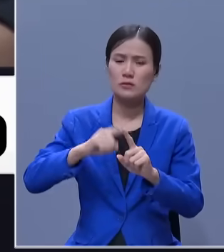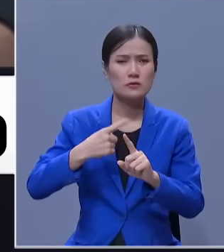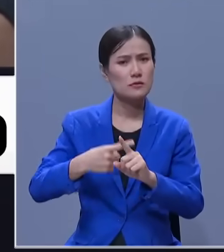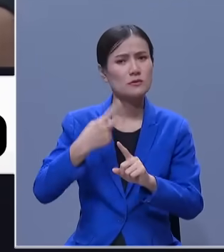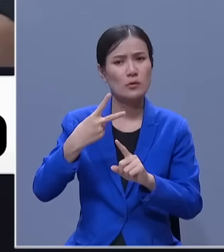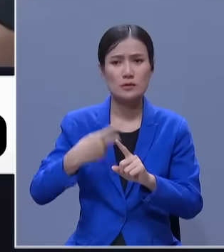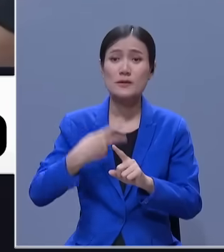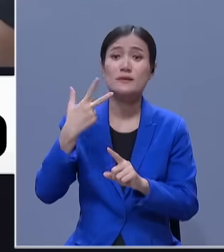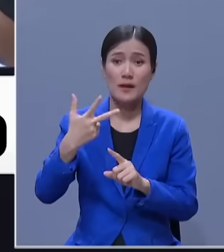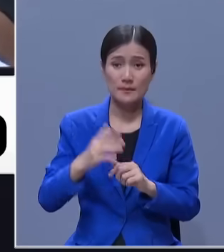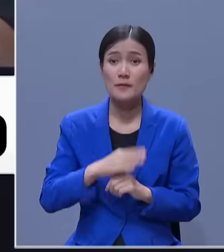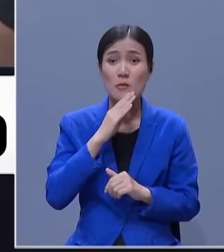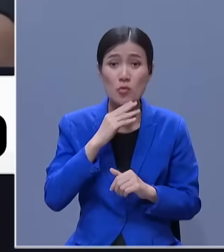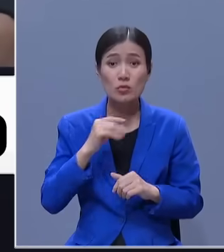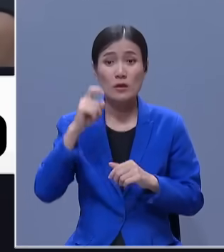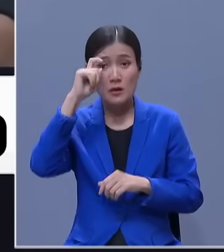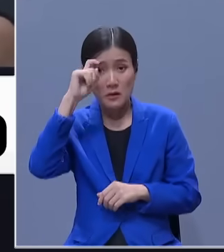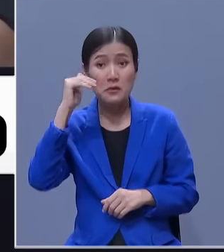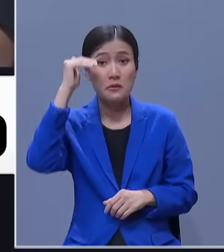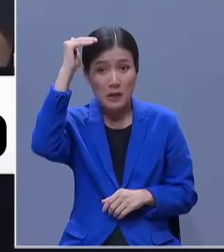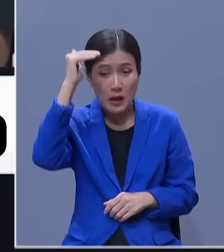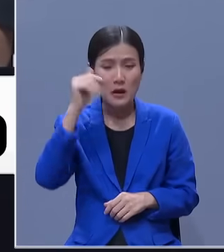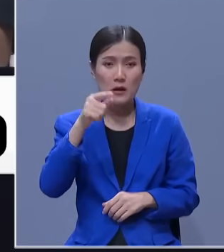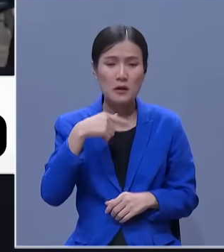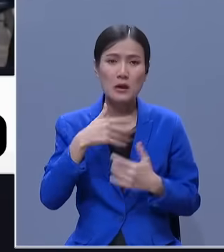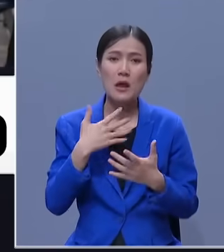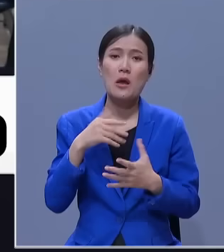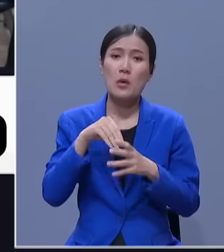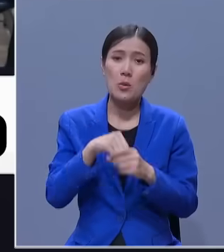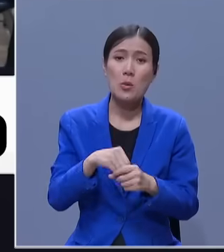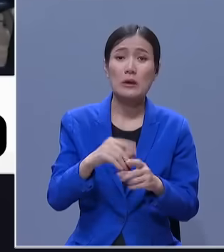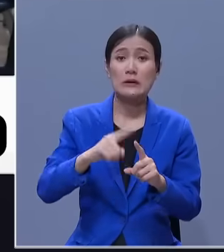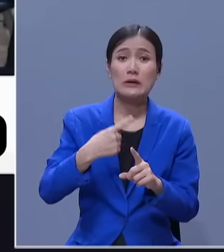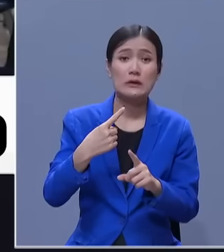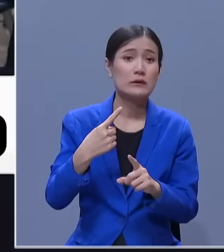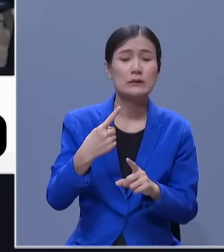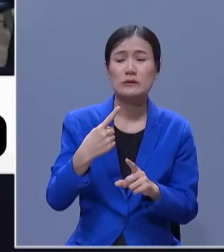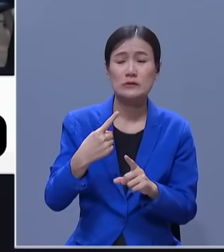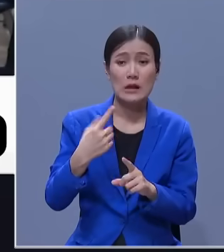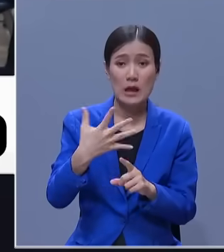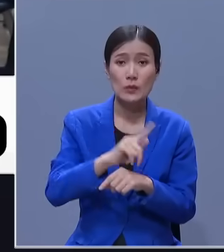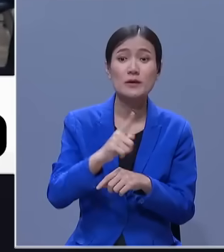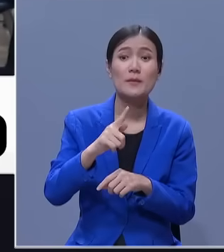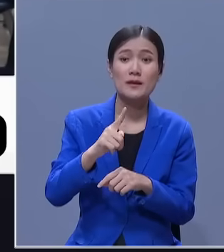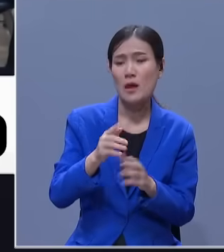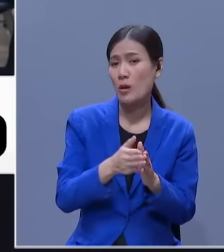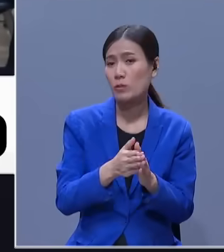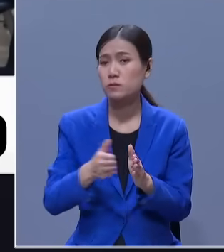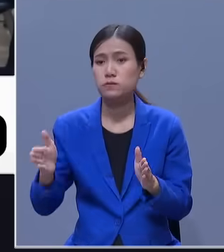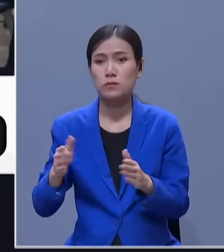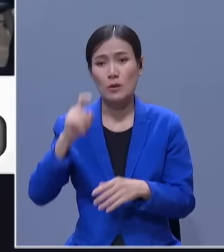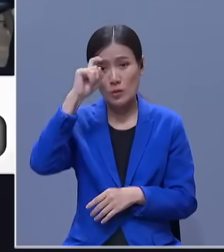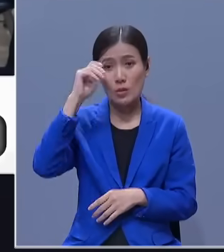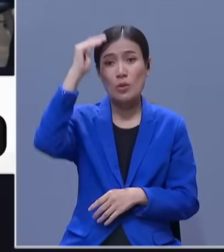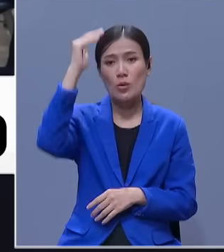ทางการเมืองถ้าคุณเศรษฐารอดเข้าไปเนี่ยนะครับทะลุ11พฤษภาไปแล้วเนี่ยก็เอาละแต่ว่าคนการเมืองอย่างผ